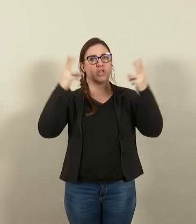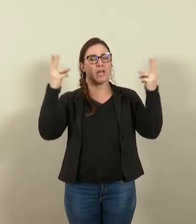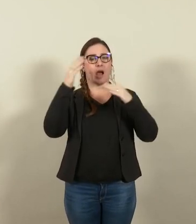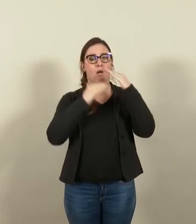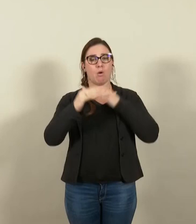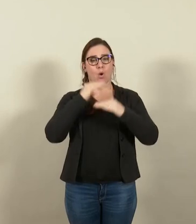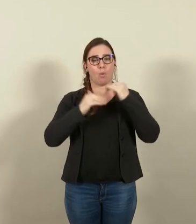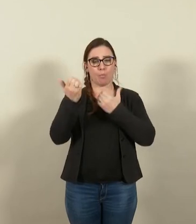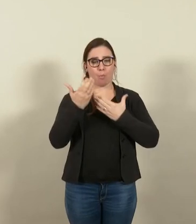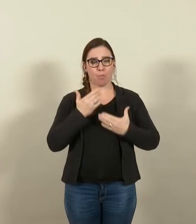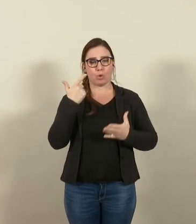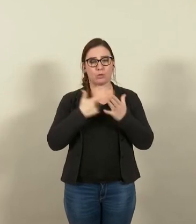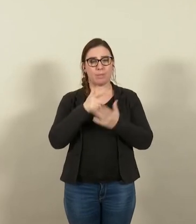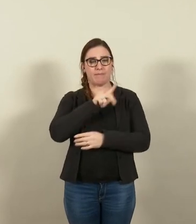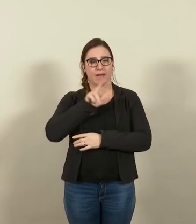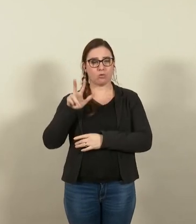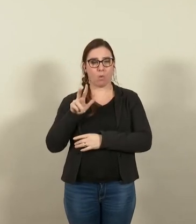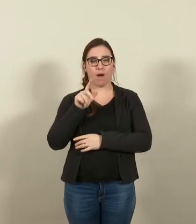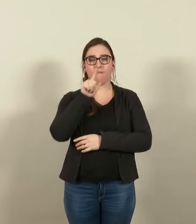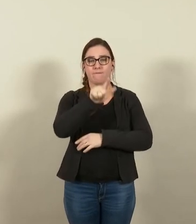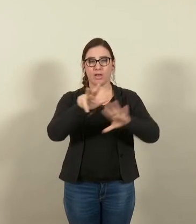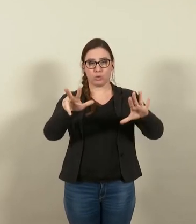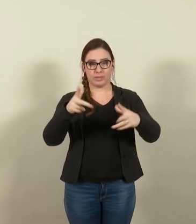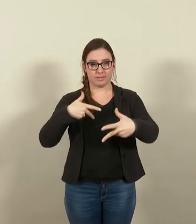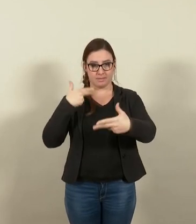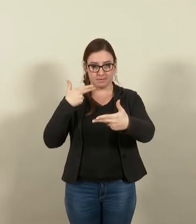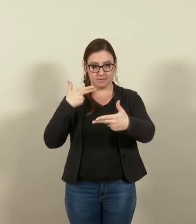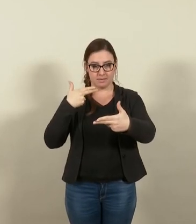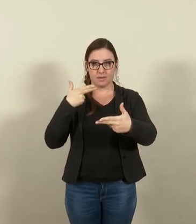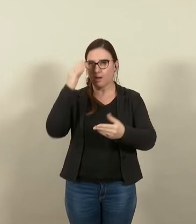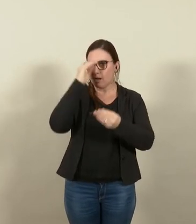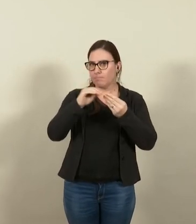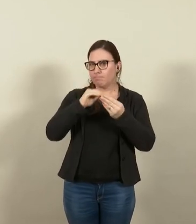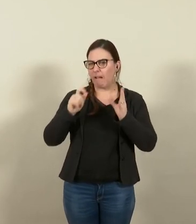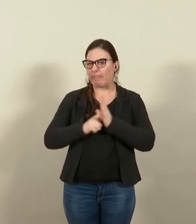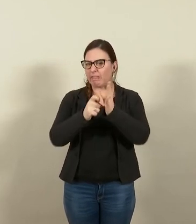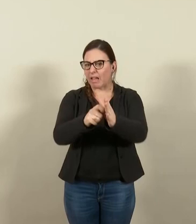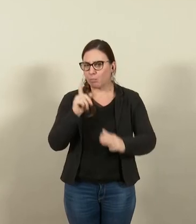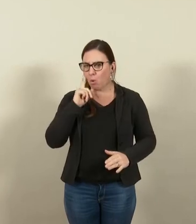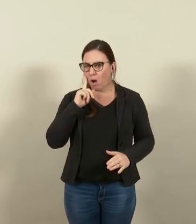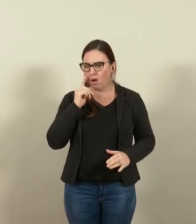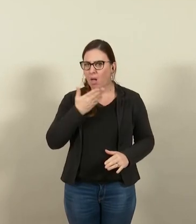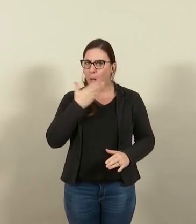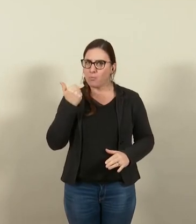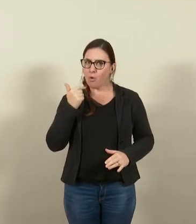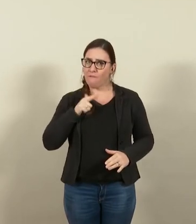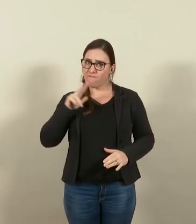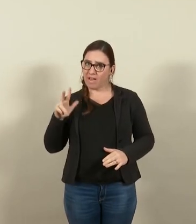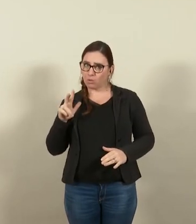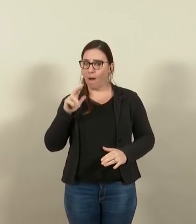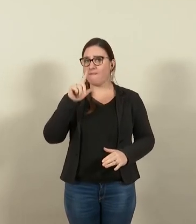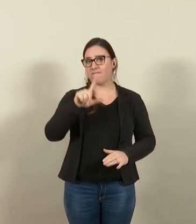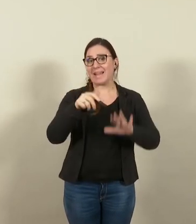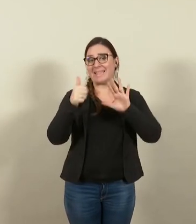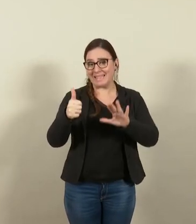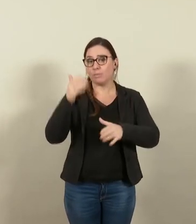est proposé sur 2023 euh 2028 on se demande pourquoi ces dates-là pas pourquoi un plan plutôt sur 2023-2026 pour